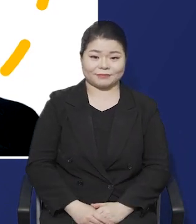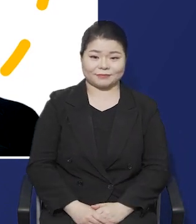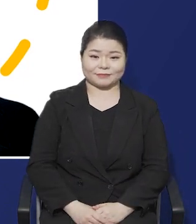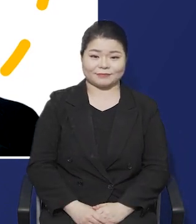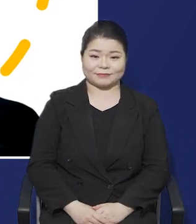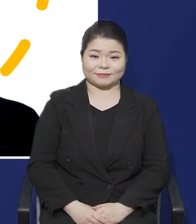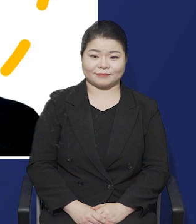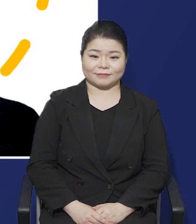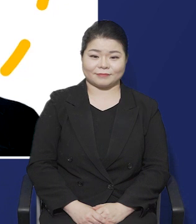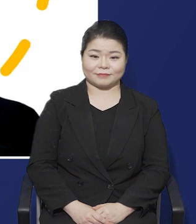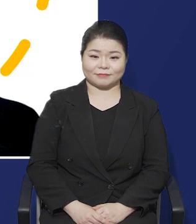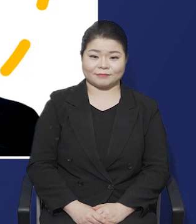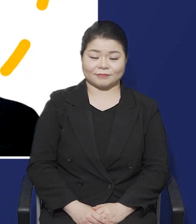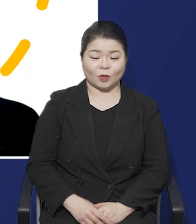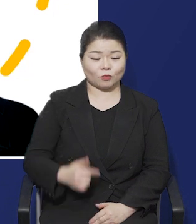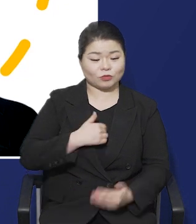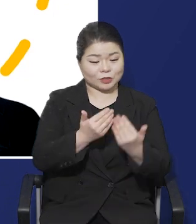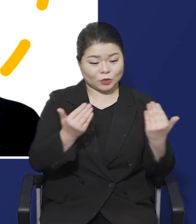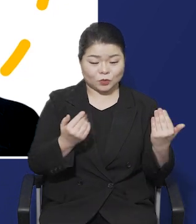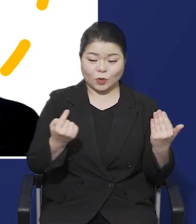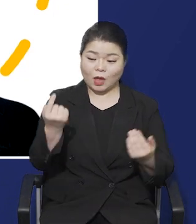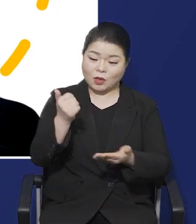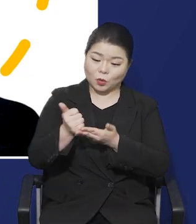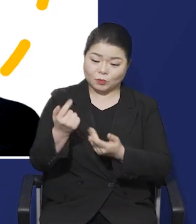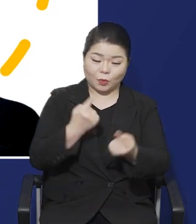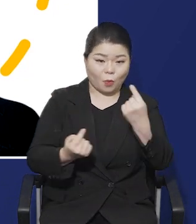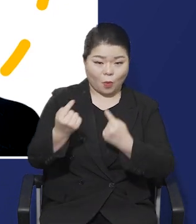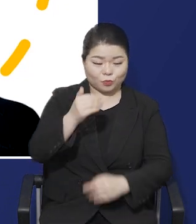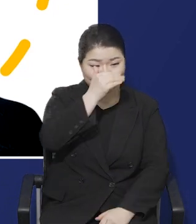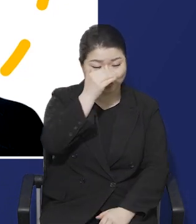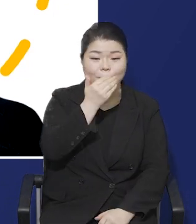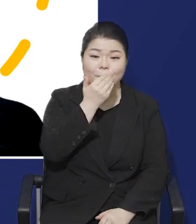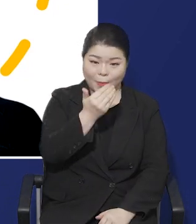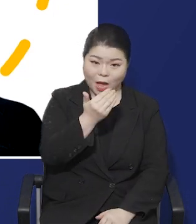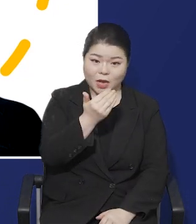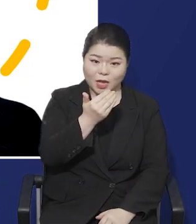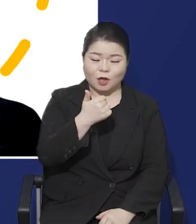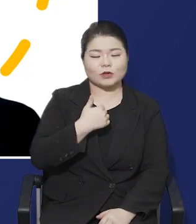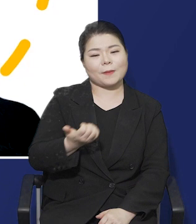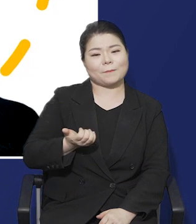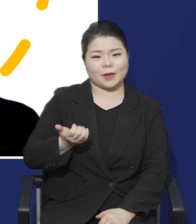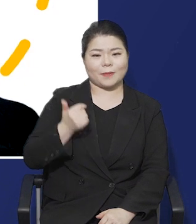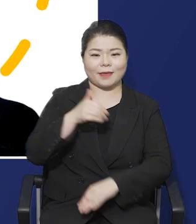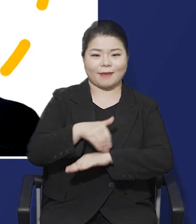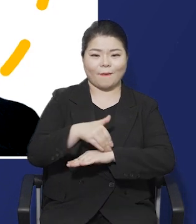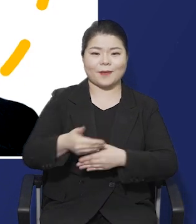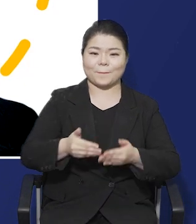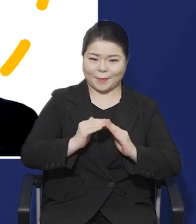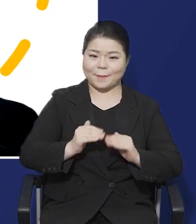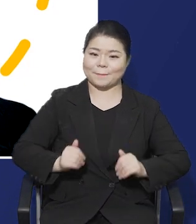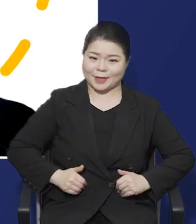볼 수 있도록, 그래서 우리 전시회에 찾아올 수 있도록, 참관할 수 있도록 이렇게 사전에 계획을 세워야